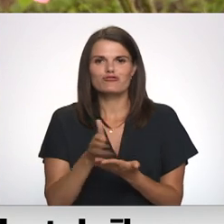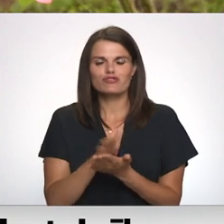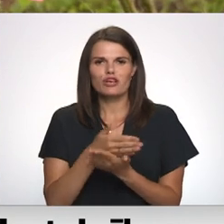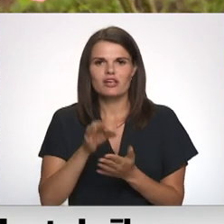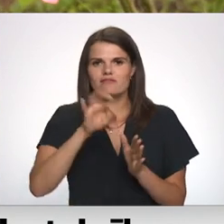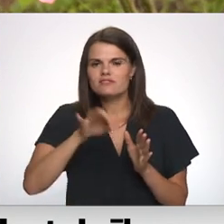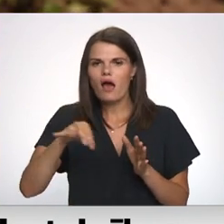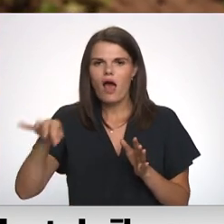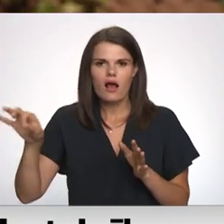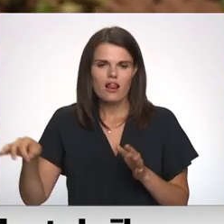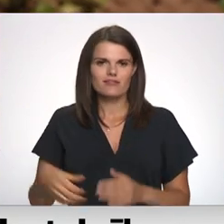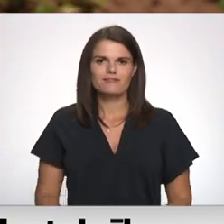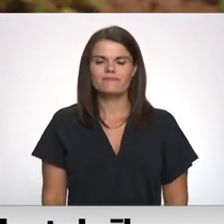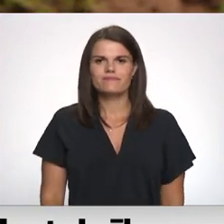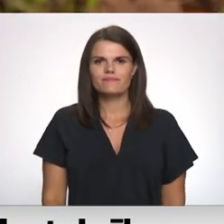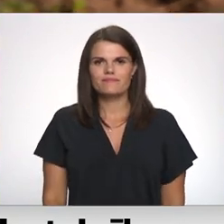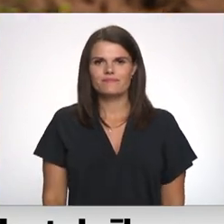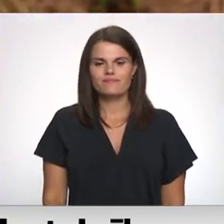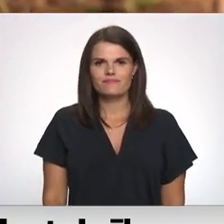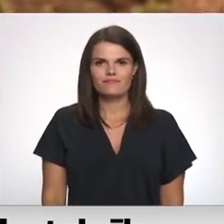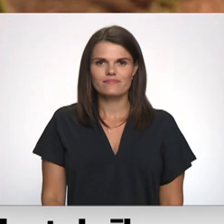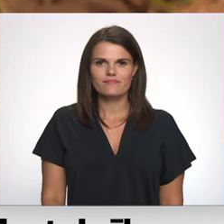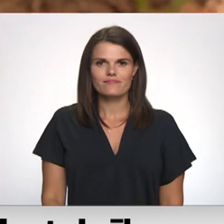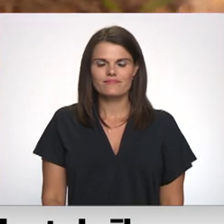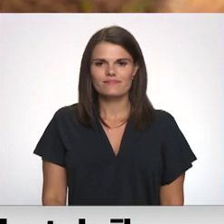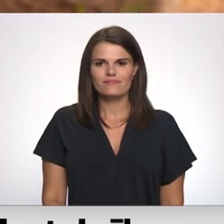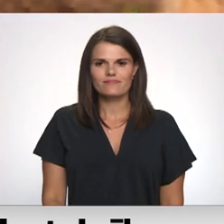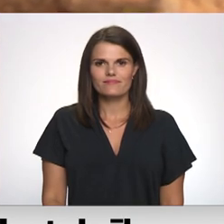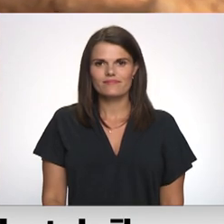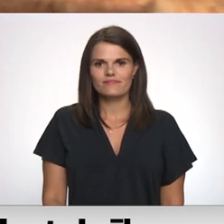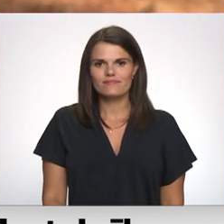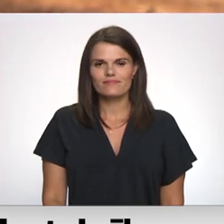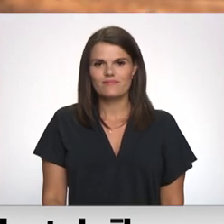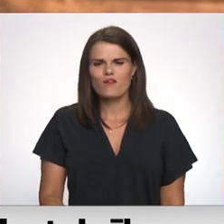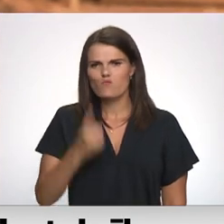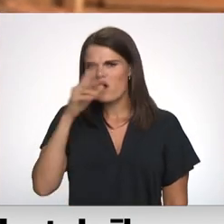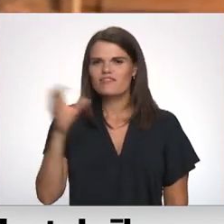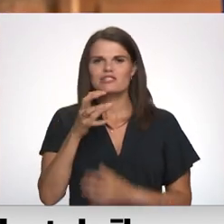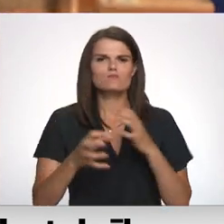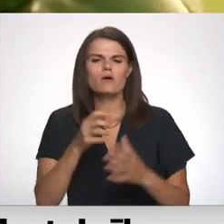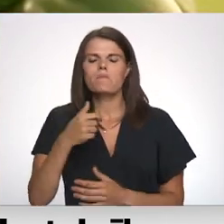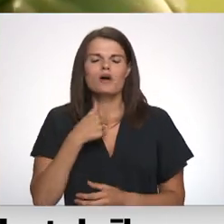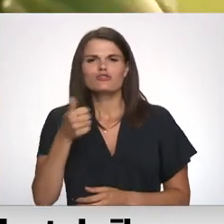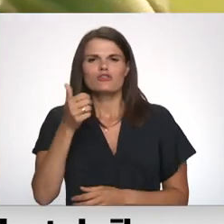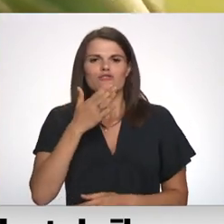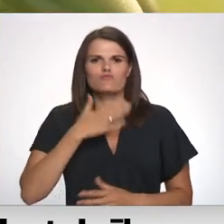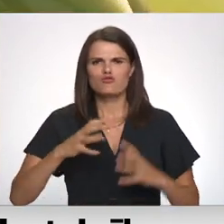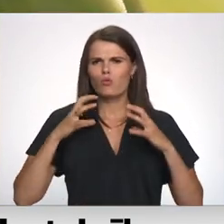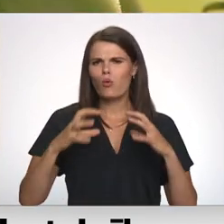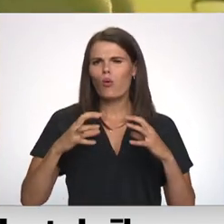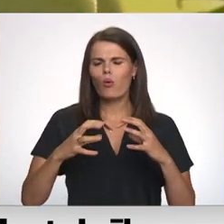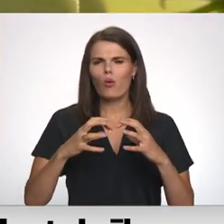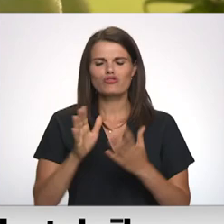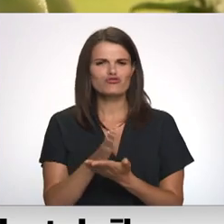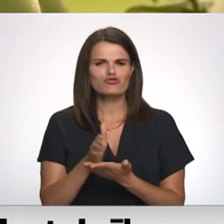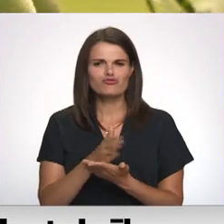sēklas. Люблю вот из всех томатов я очень люблю крупноплодные сорта. No visiem tomātiem man sevišķi patīk lielo tomātu